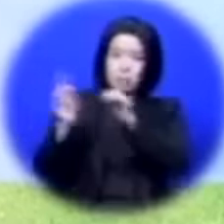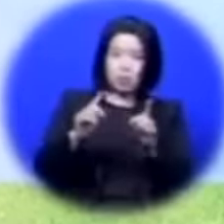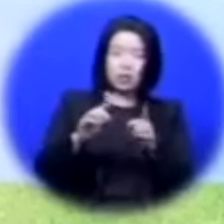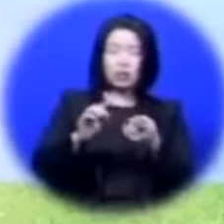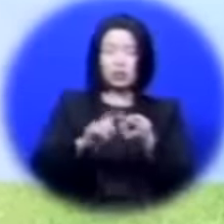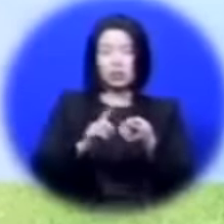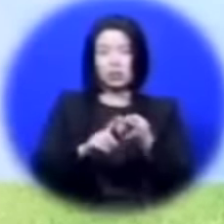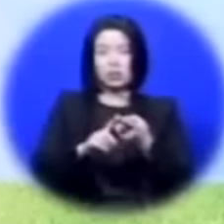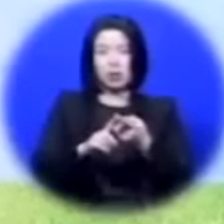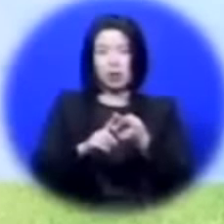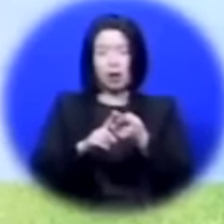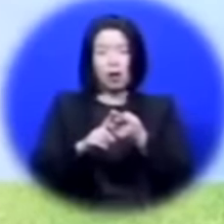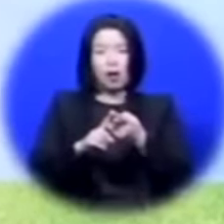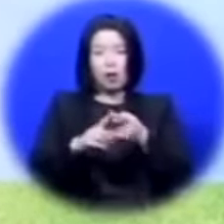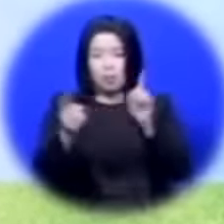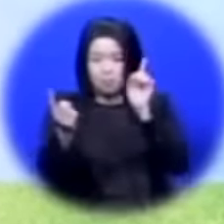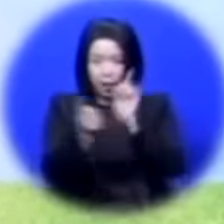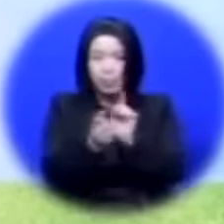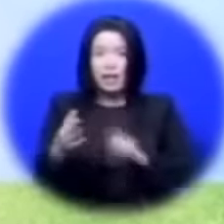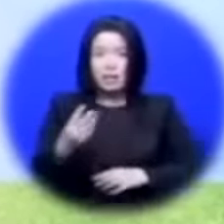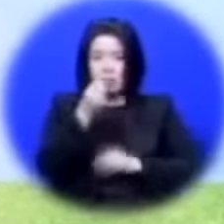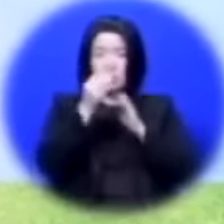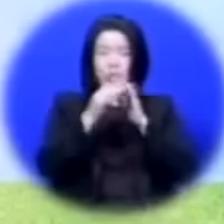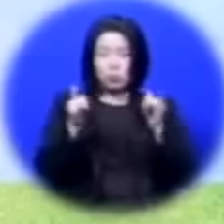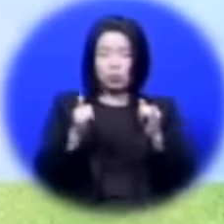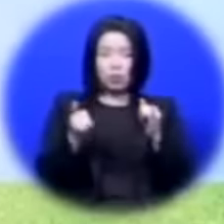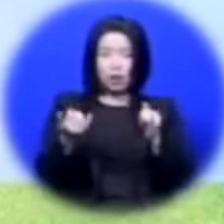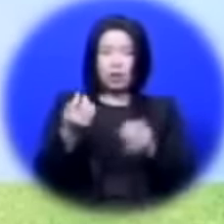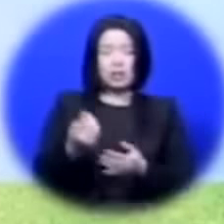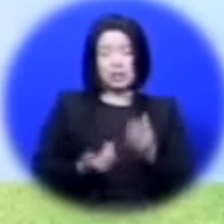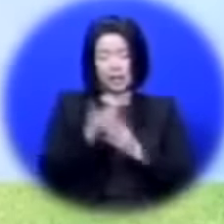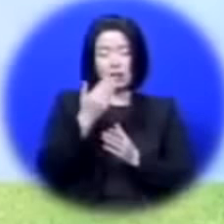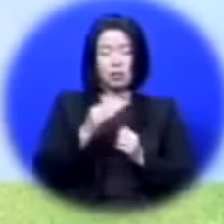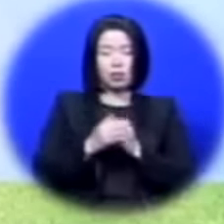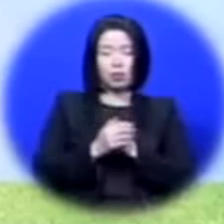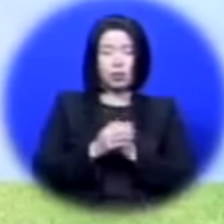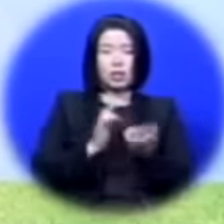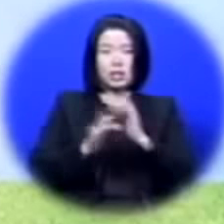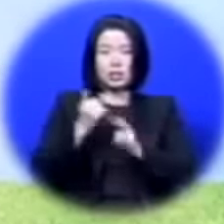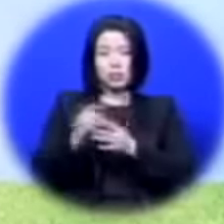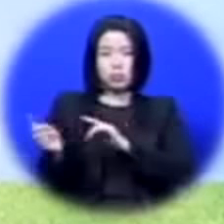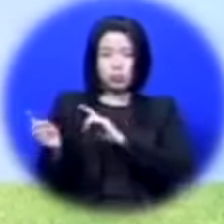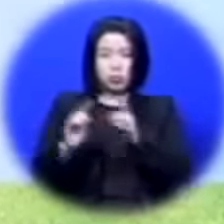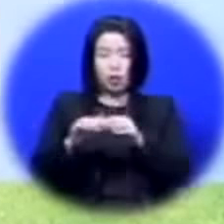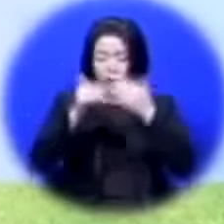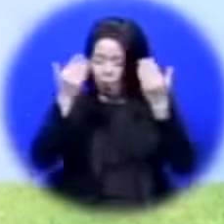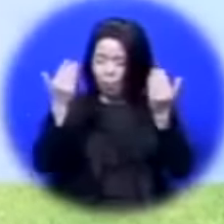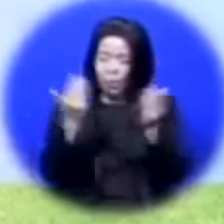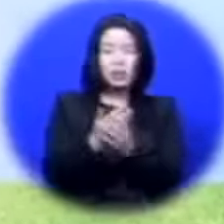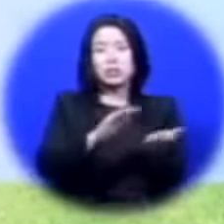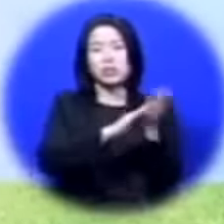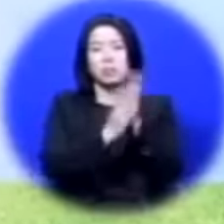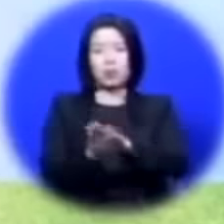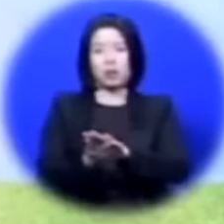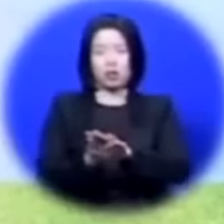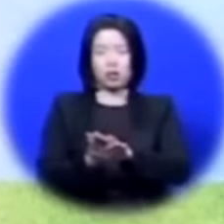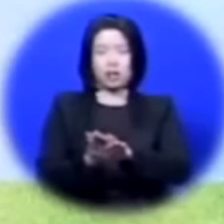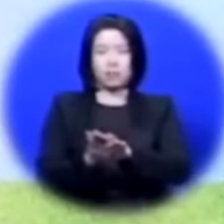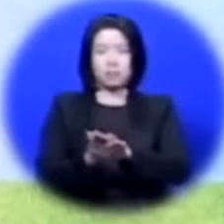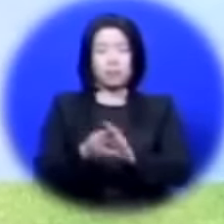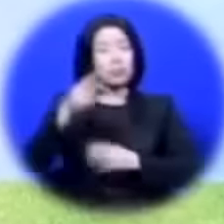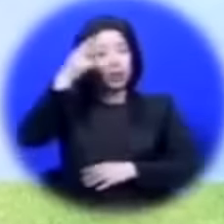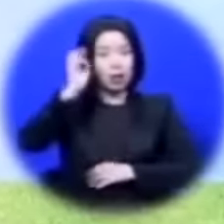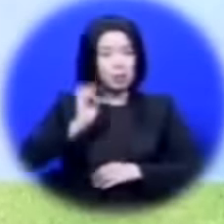만난 성도들이 일어나요 예수님의 부활을 실제로 만난 성도들은 완전히 변해버리고